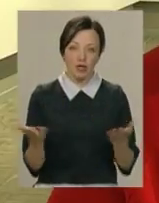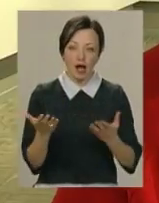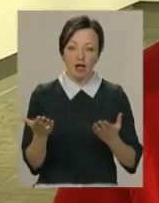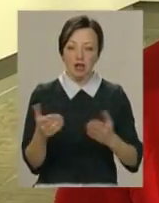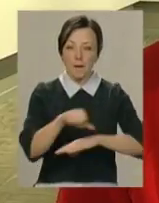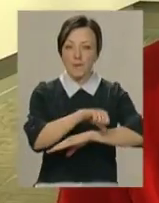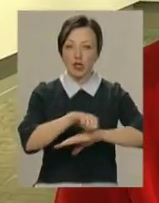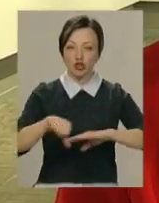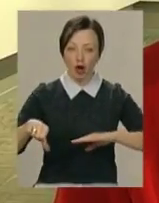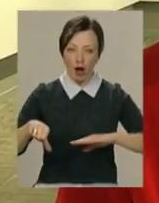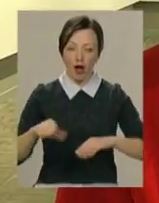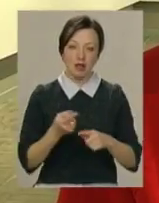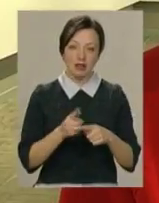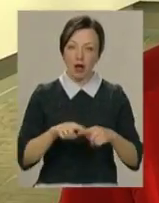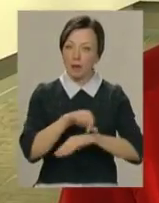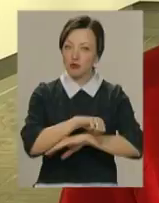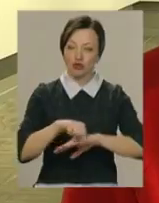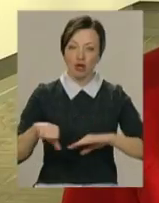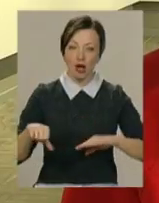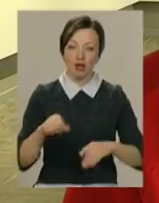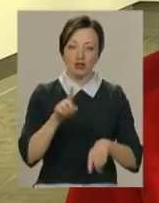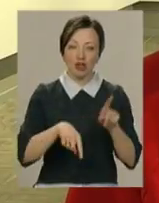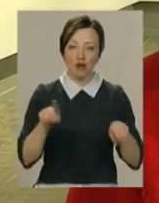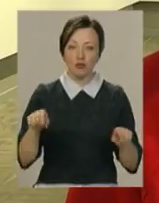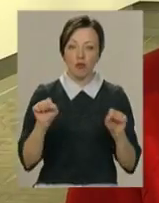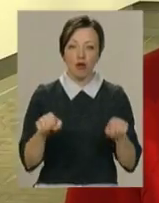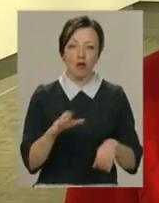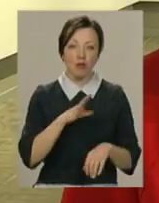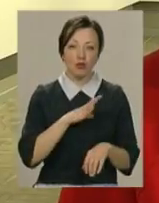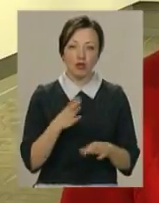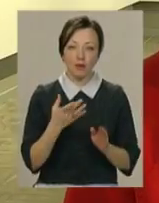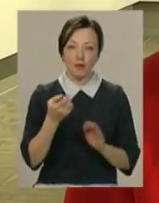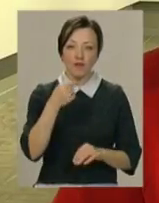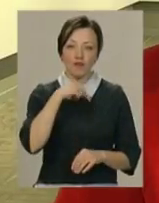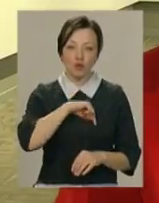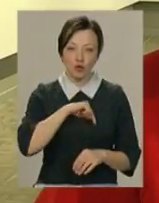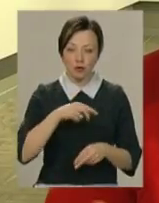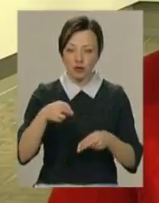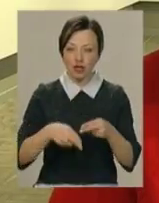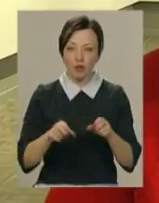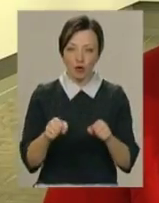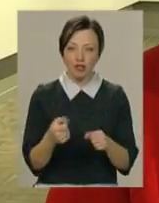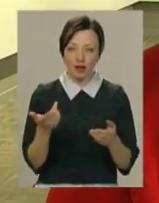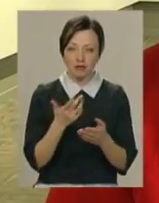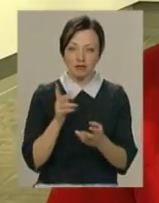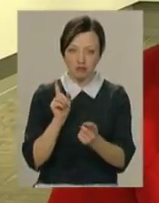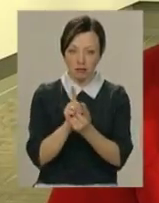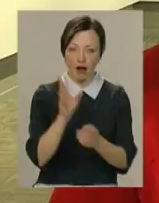межа, причому ця межа часом могла бути якоюсь внутрішньою межею, до якої можна дійти,